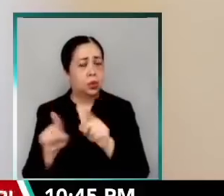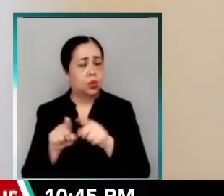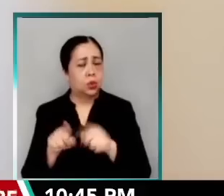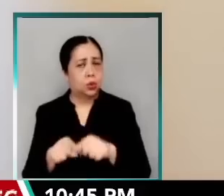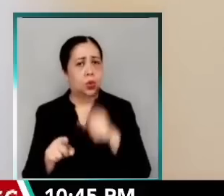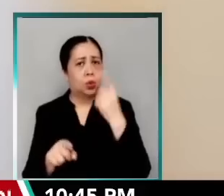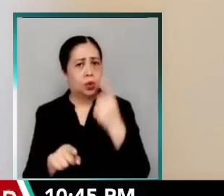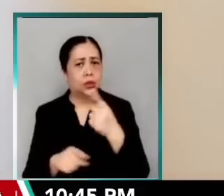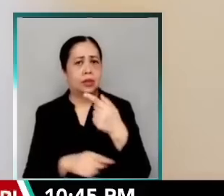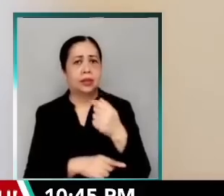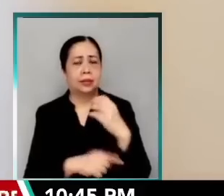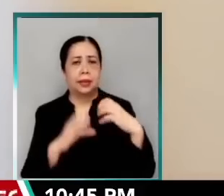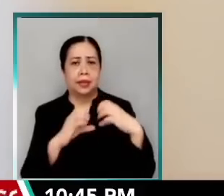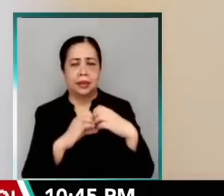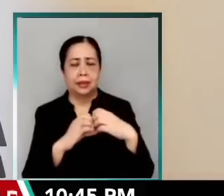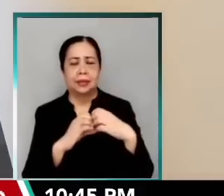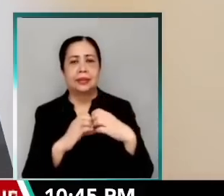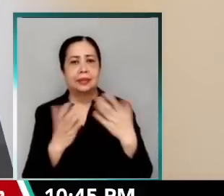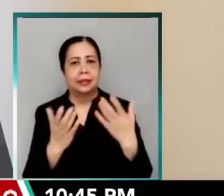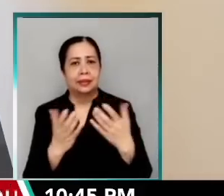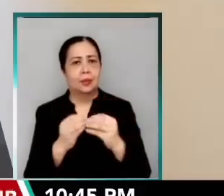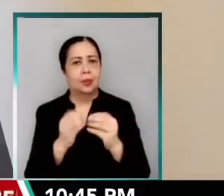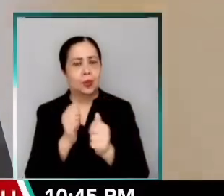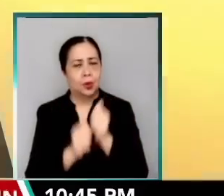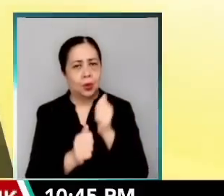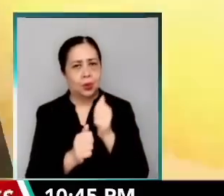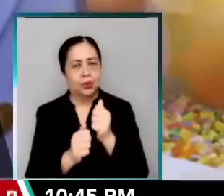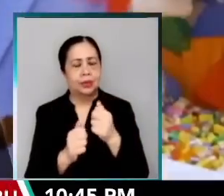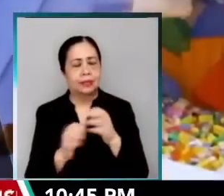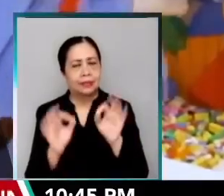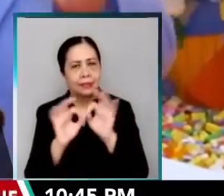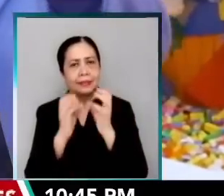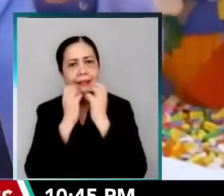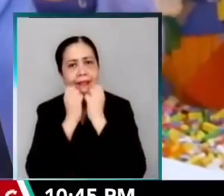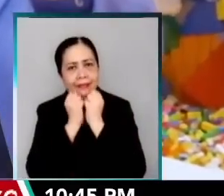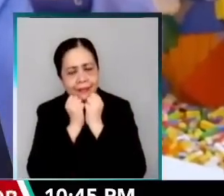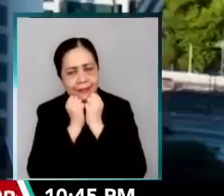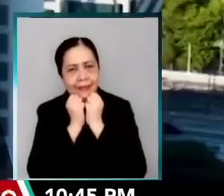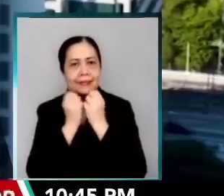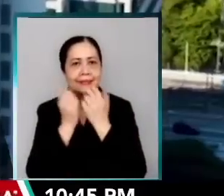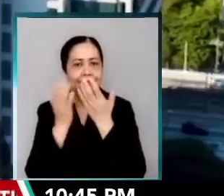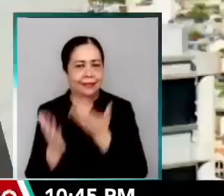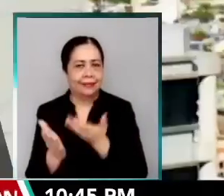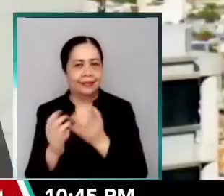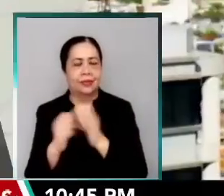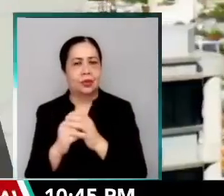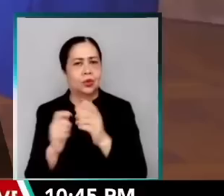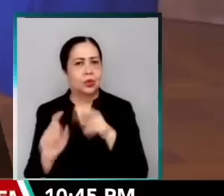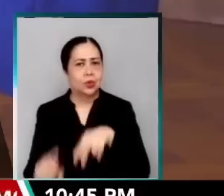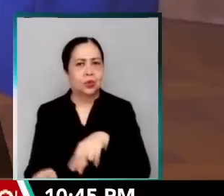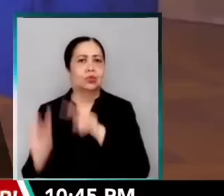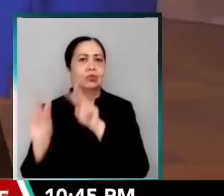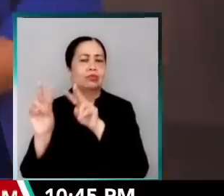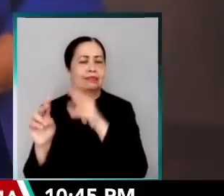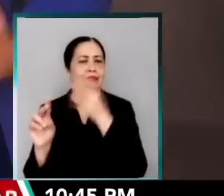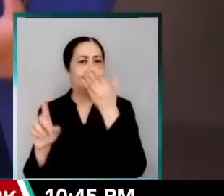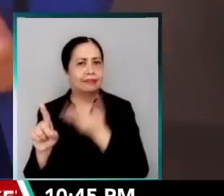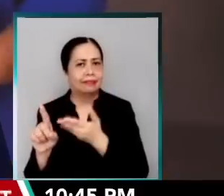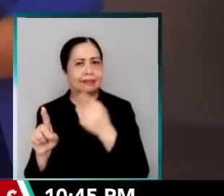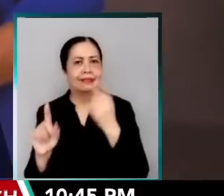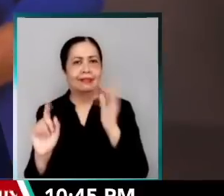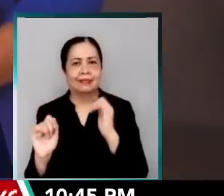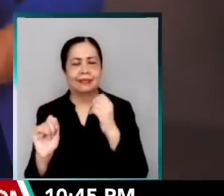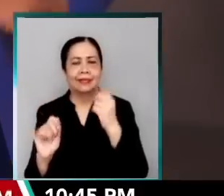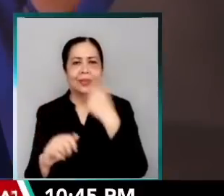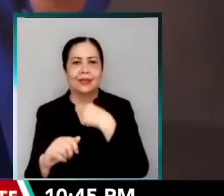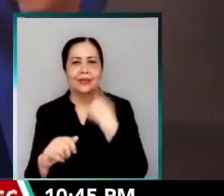GMA Network's most prized gems. Bilang isa sa mga itinuturing na mukha ng GMA